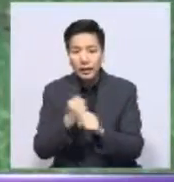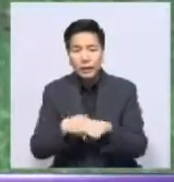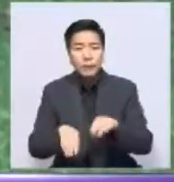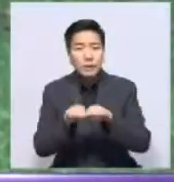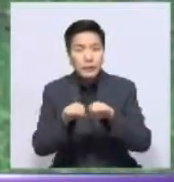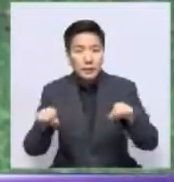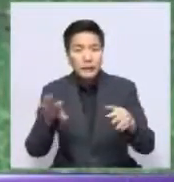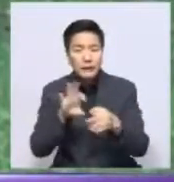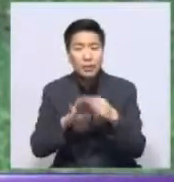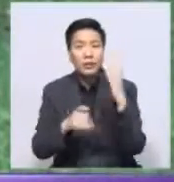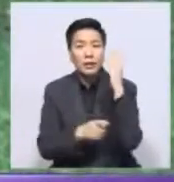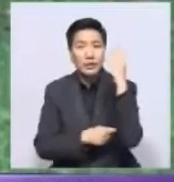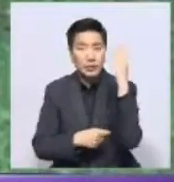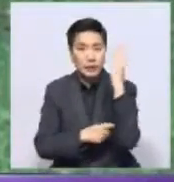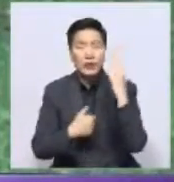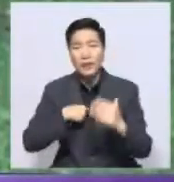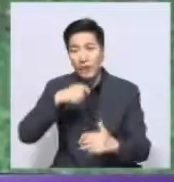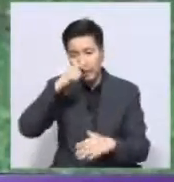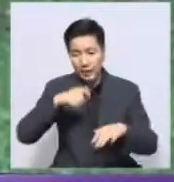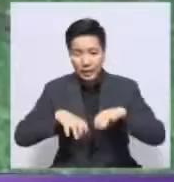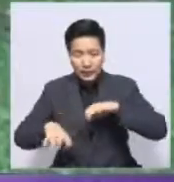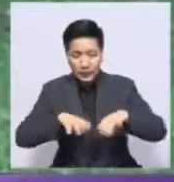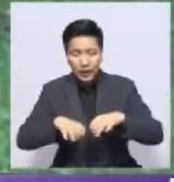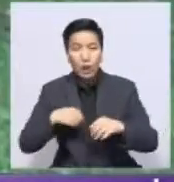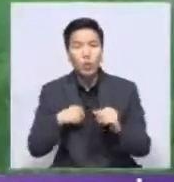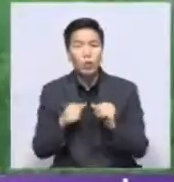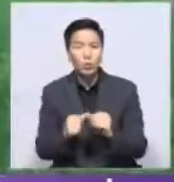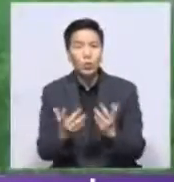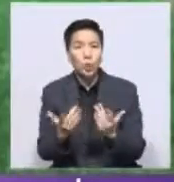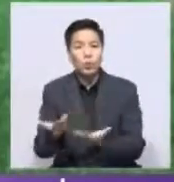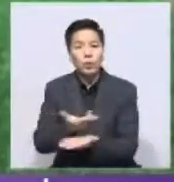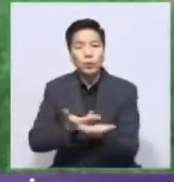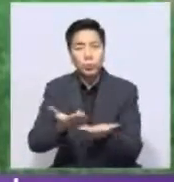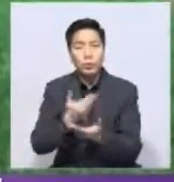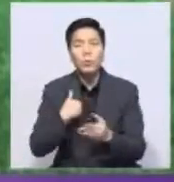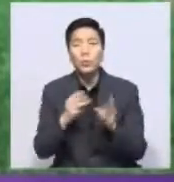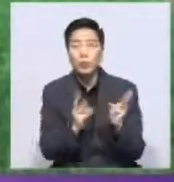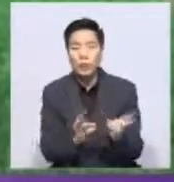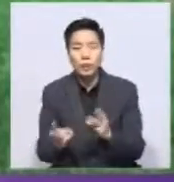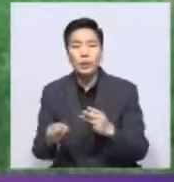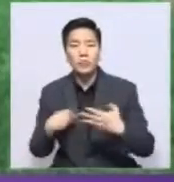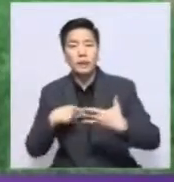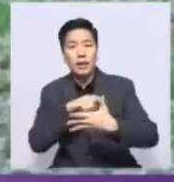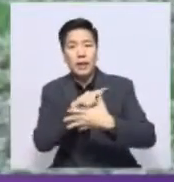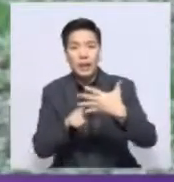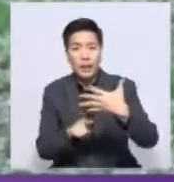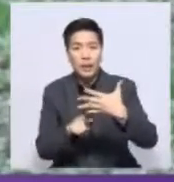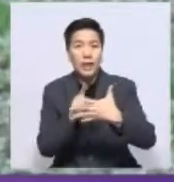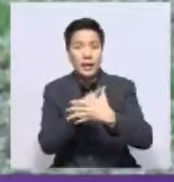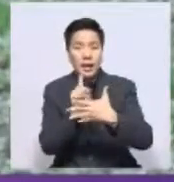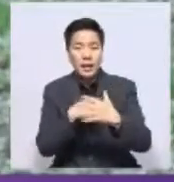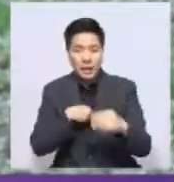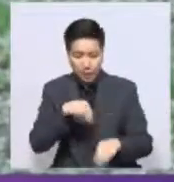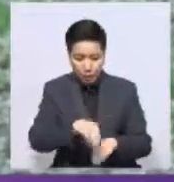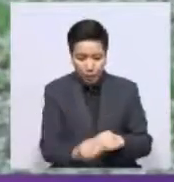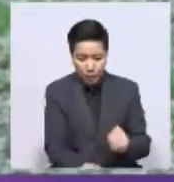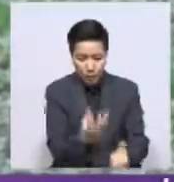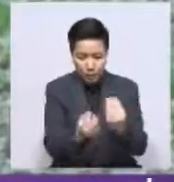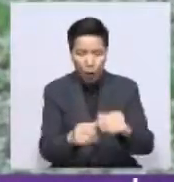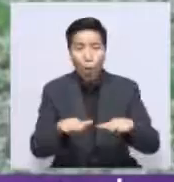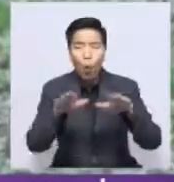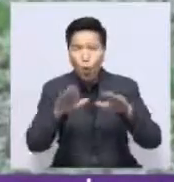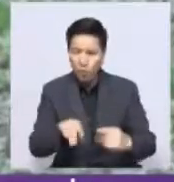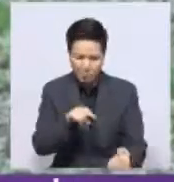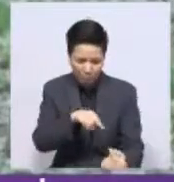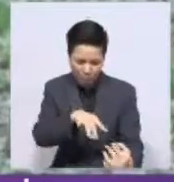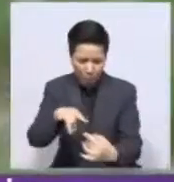สถียรภาพราคายางที่ไทยดำเนินการและอยู่ระหว่างพิจารณารวม5มาตรการได้แก่การลดพื้นที่ปลูกยางในพื้นที่